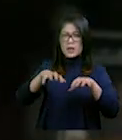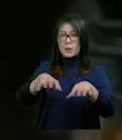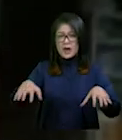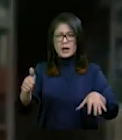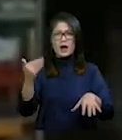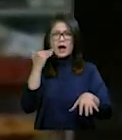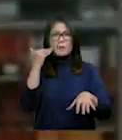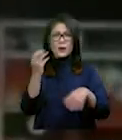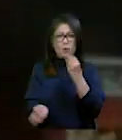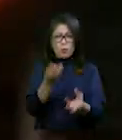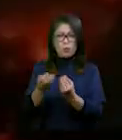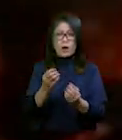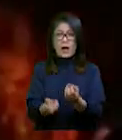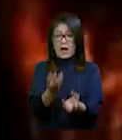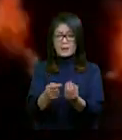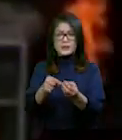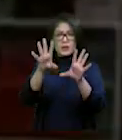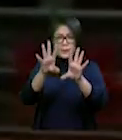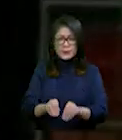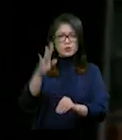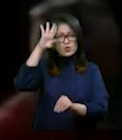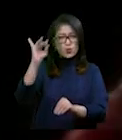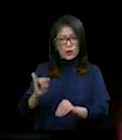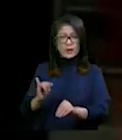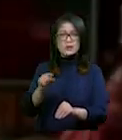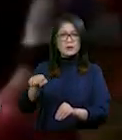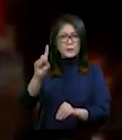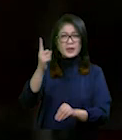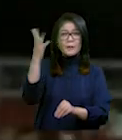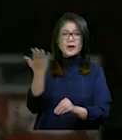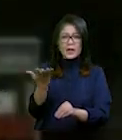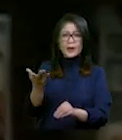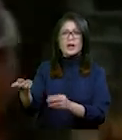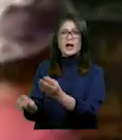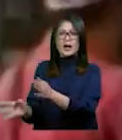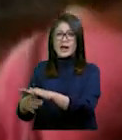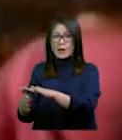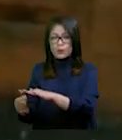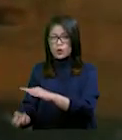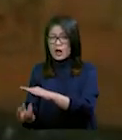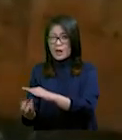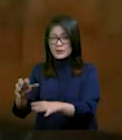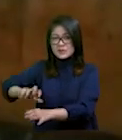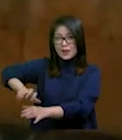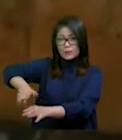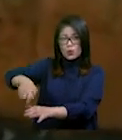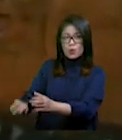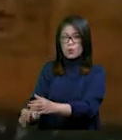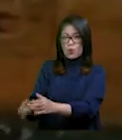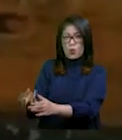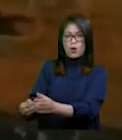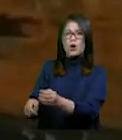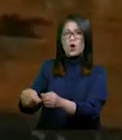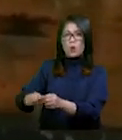terbakar membuat api sulit dipadamkan. Api pertama kali terlihat di dapur warung makan, diduga selang tabung gas LPG bocor,